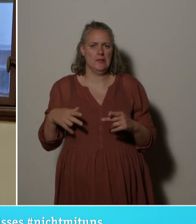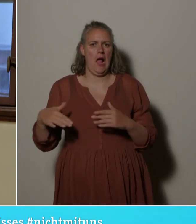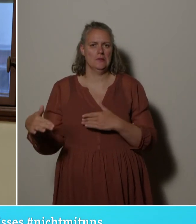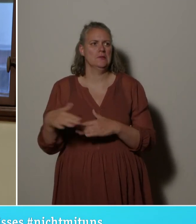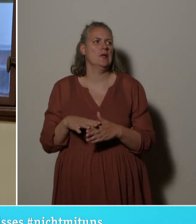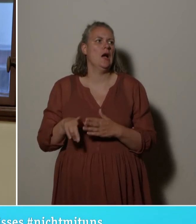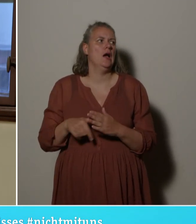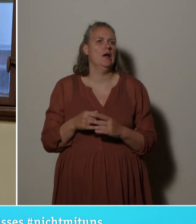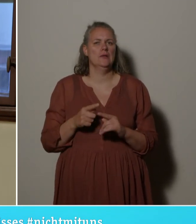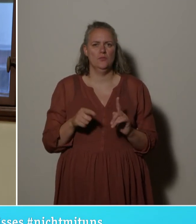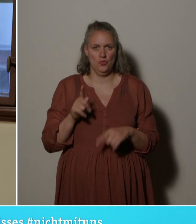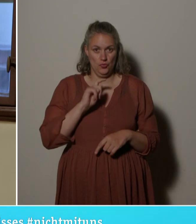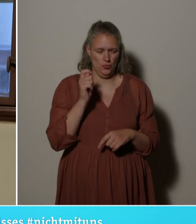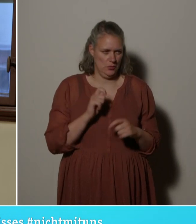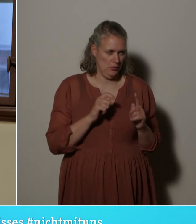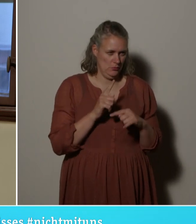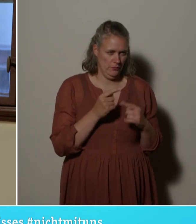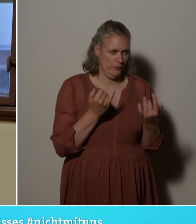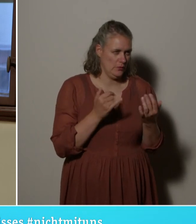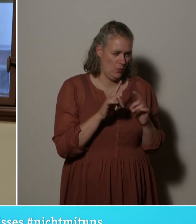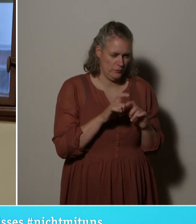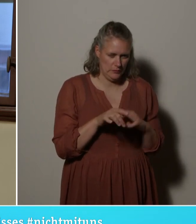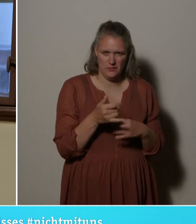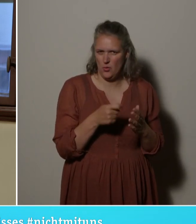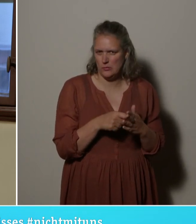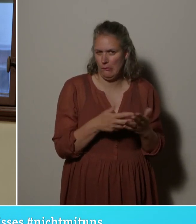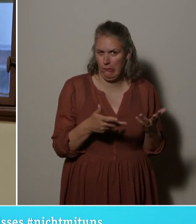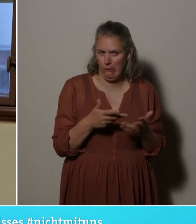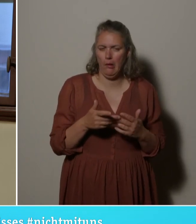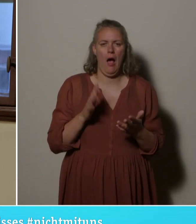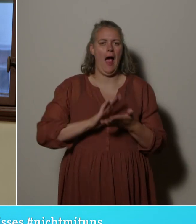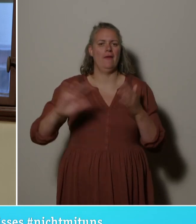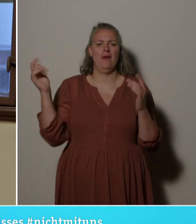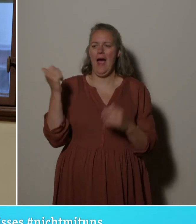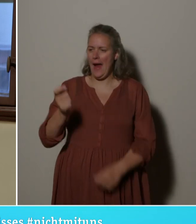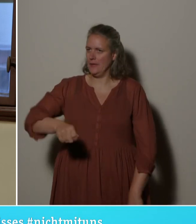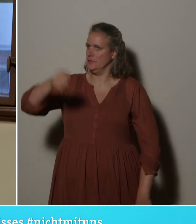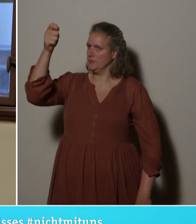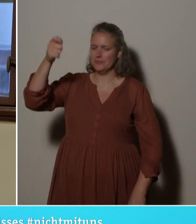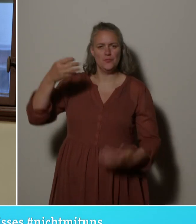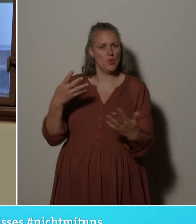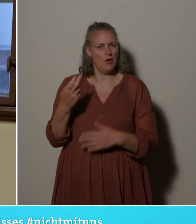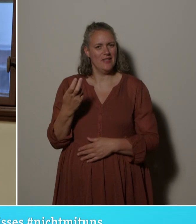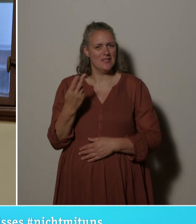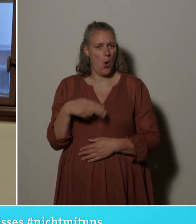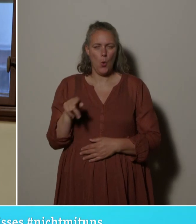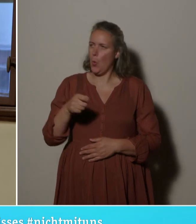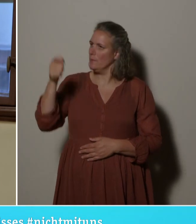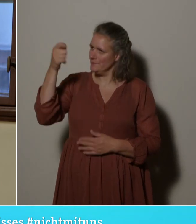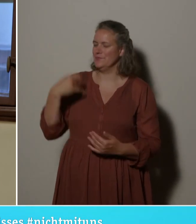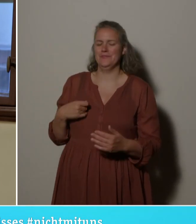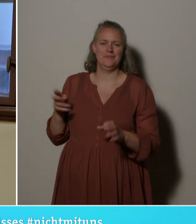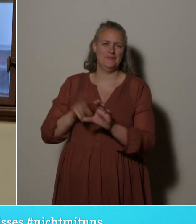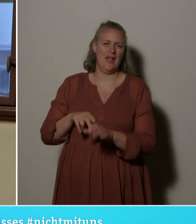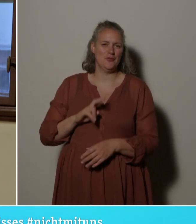ich dann erstmal studiert haben muss, um den Preis überhaupt zu verstehen. Das ist der große Vorteil vom 49-Euro-Ticket und deswegen sollten wir als Stadt